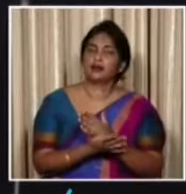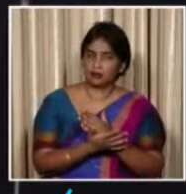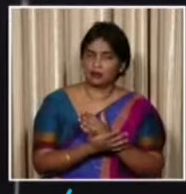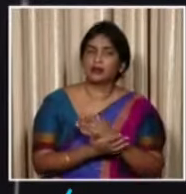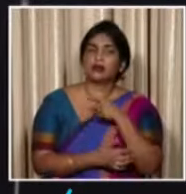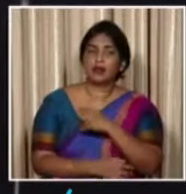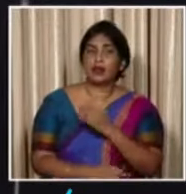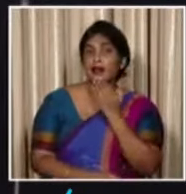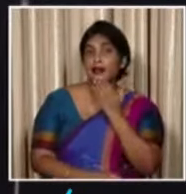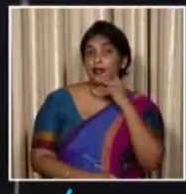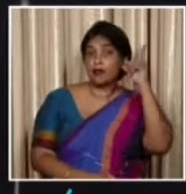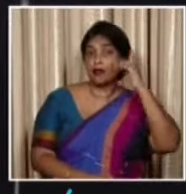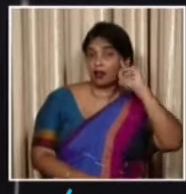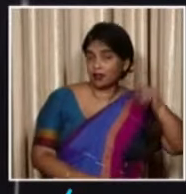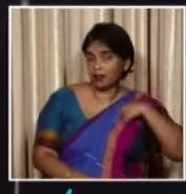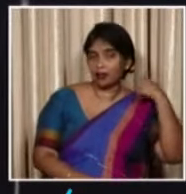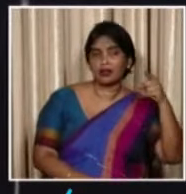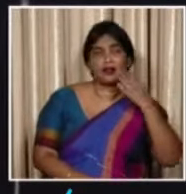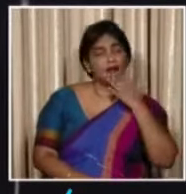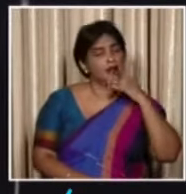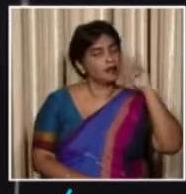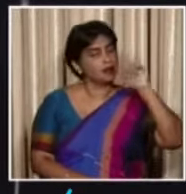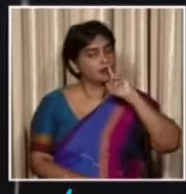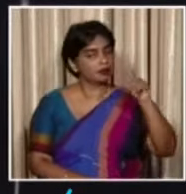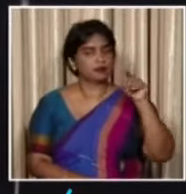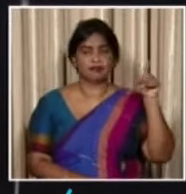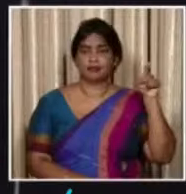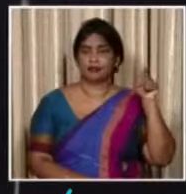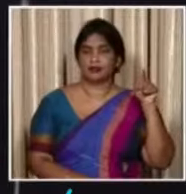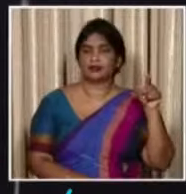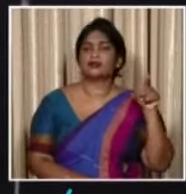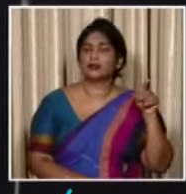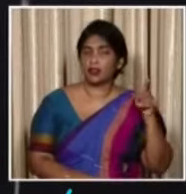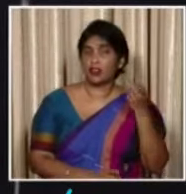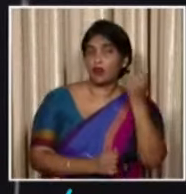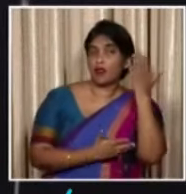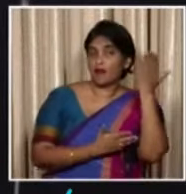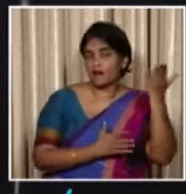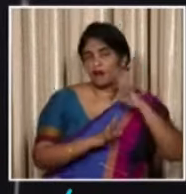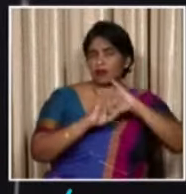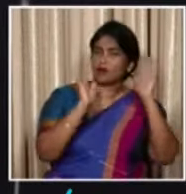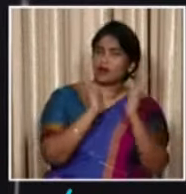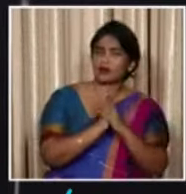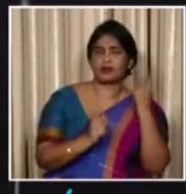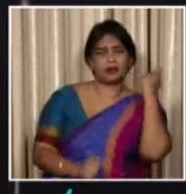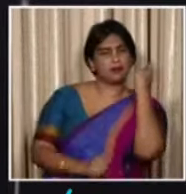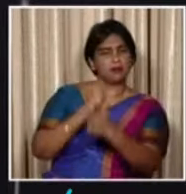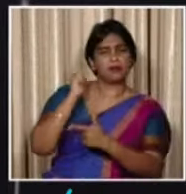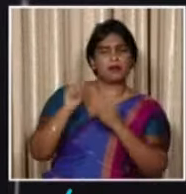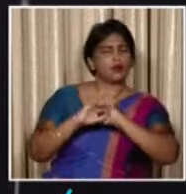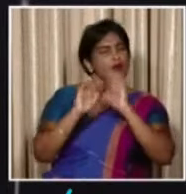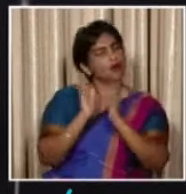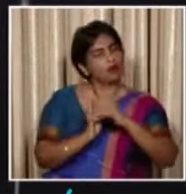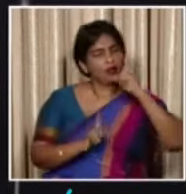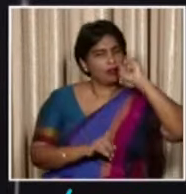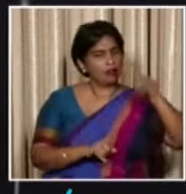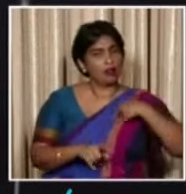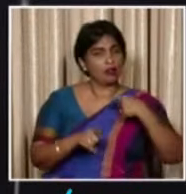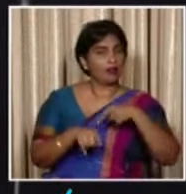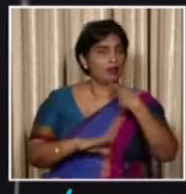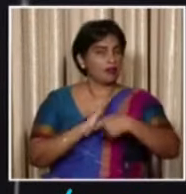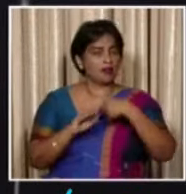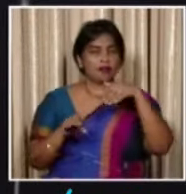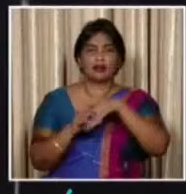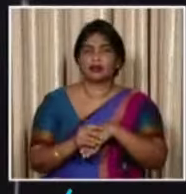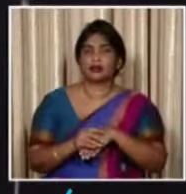මේ ඇමරිකාවට ඕන විදිහට ඇමරිකාවේ මේ ෆන්ඩ්ස් තියෙනවා ඕන තරම් මුදල් තියෙනවා ඒ මුදල් ඕන විදිහට ඇවිල්ලා මෙහේ